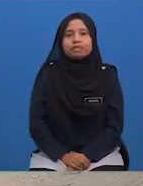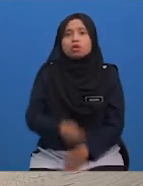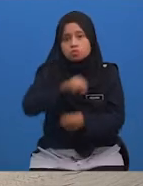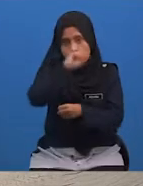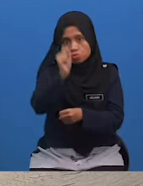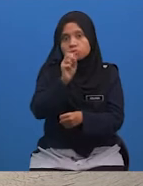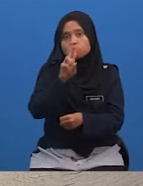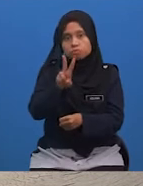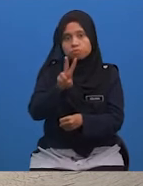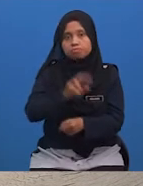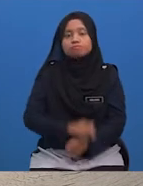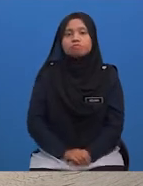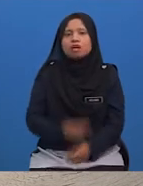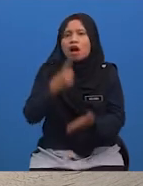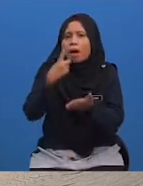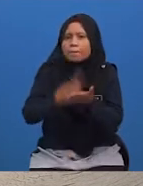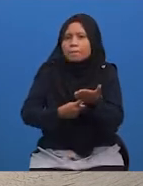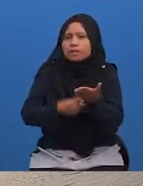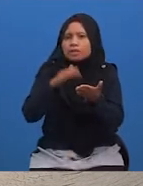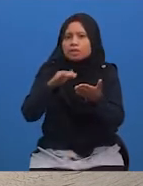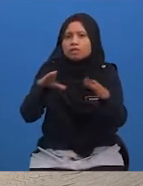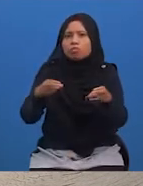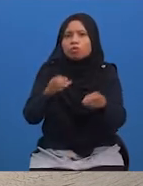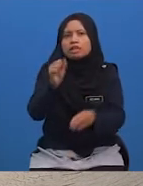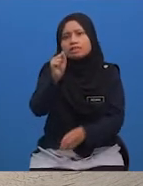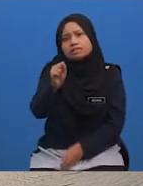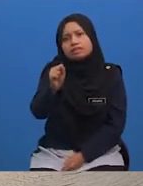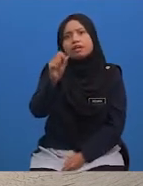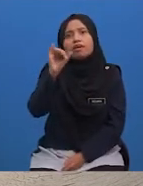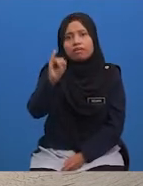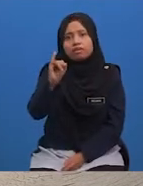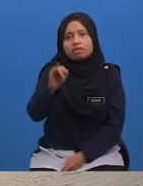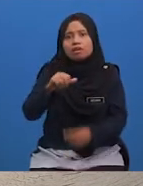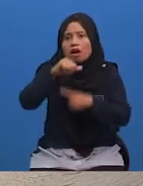Soalan kedua, apakah tindakan Sang Ranggi